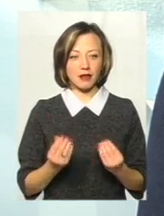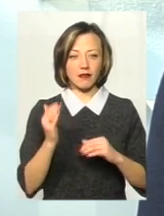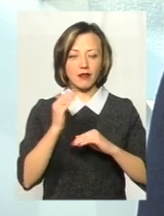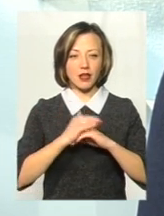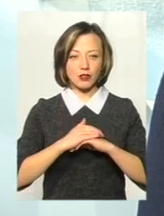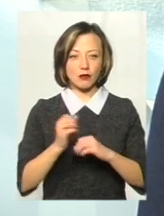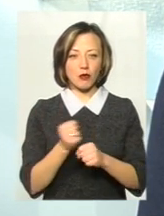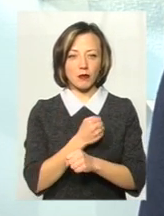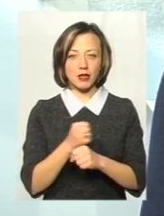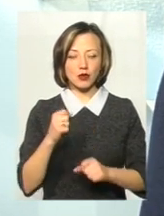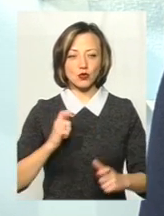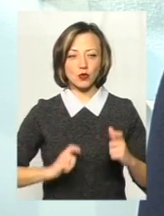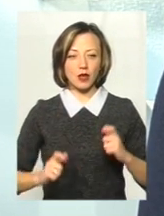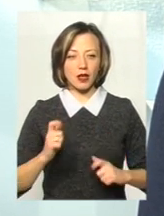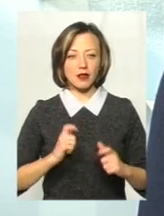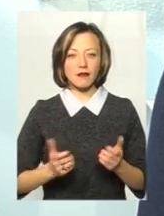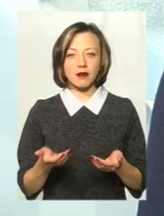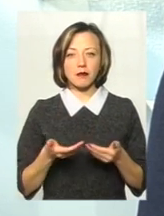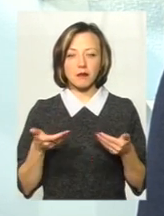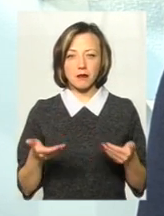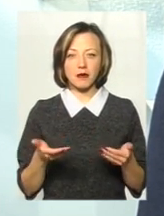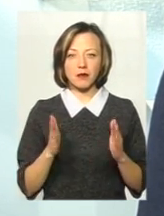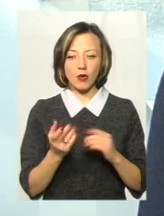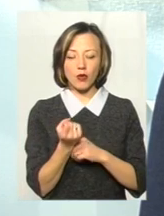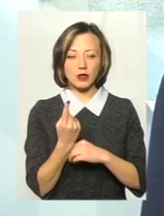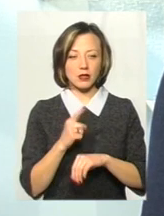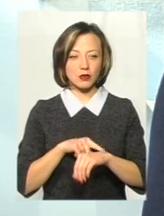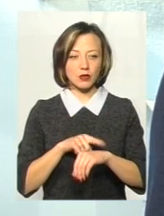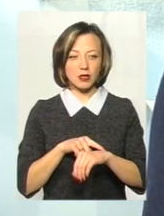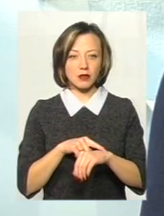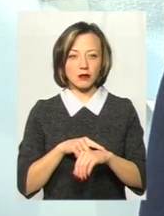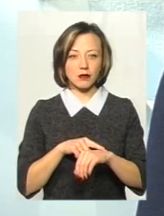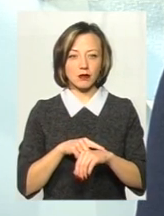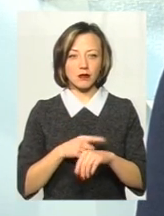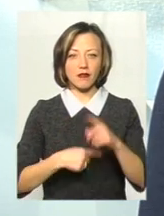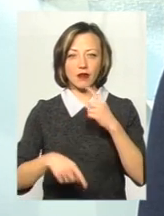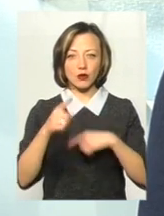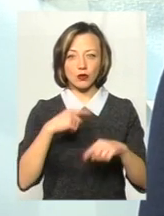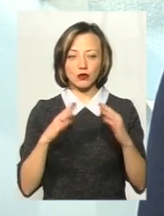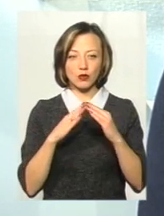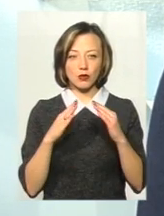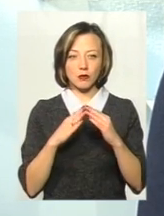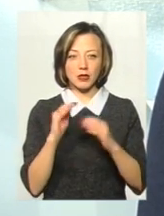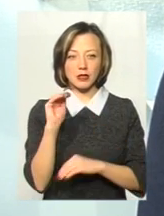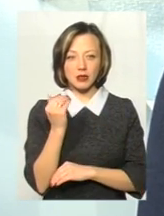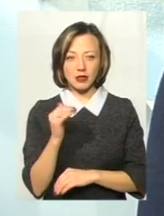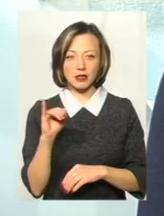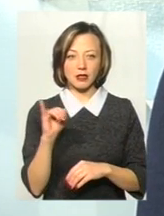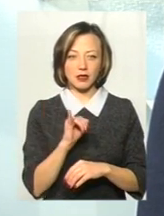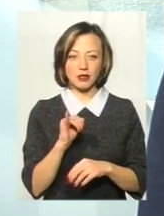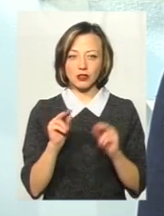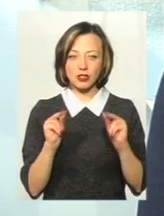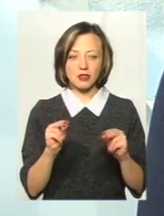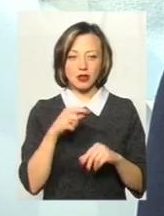ввечір побиття студентів, ми буквально в 11 годині просто поїхали, бо дитина, і,